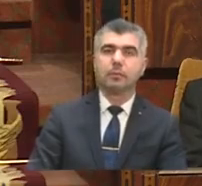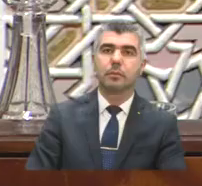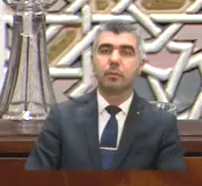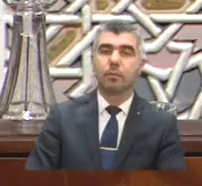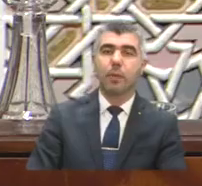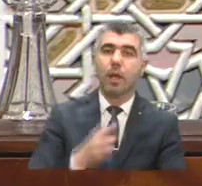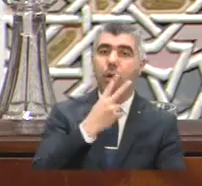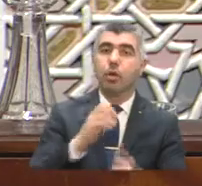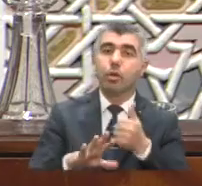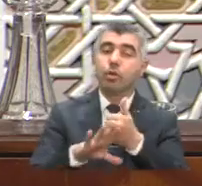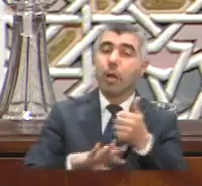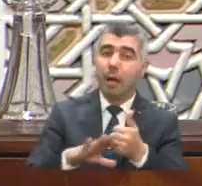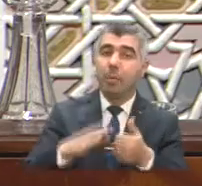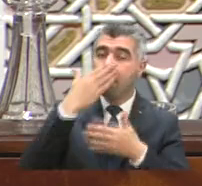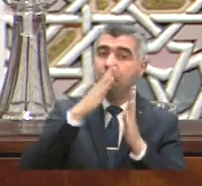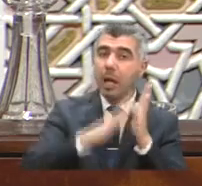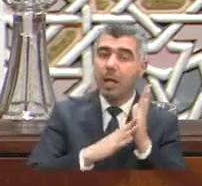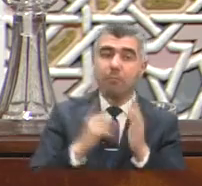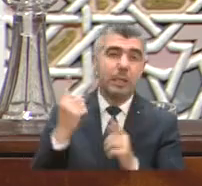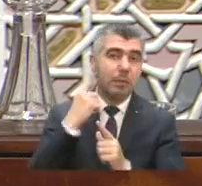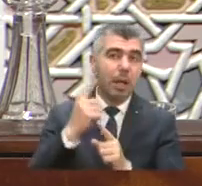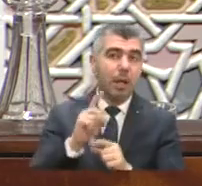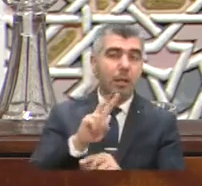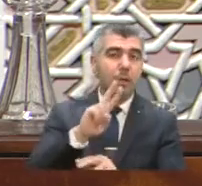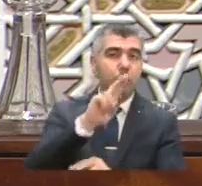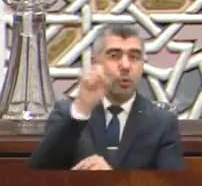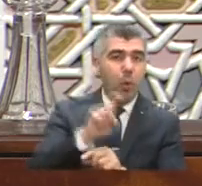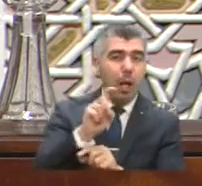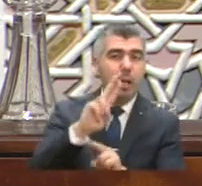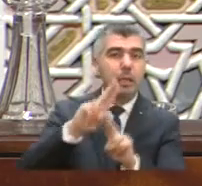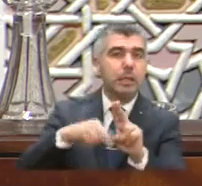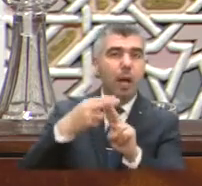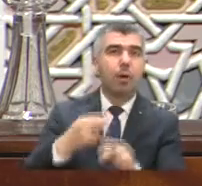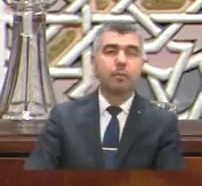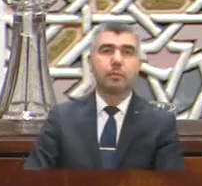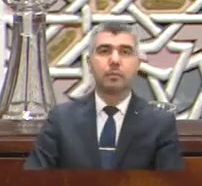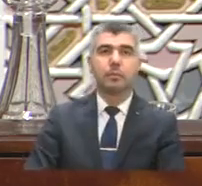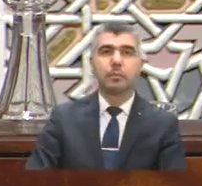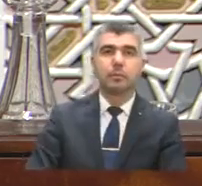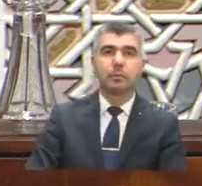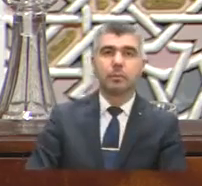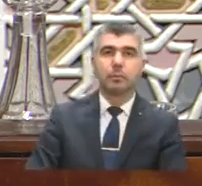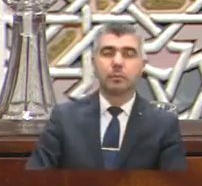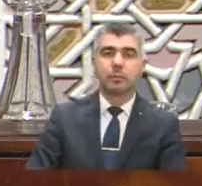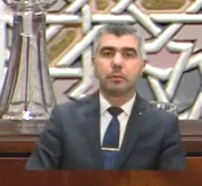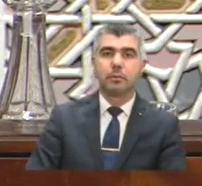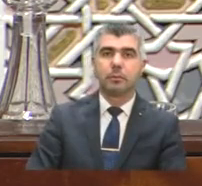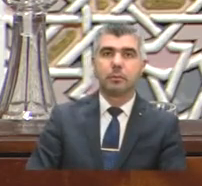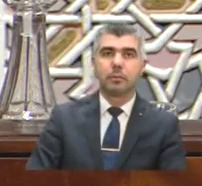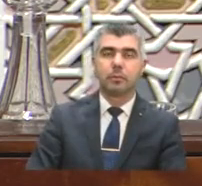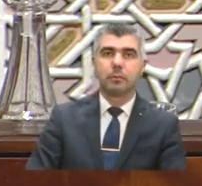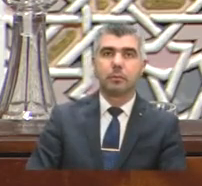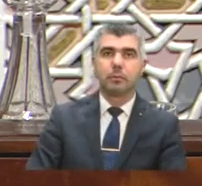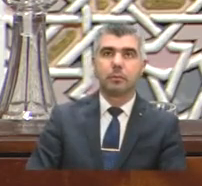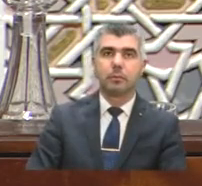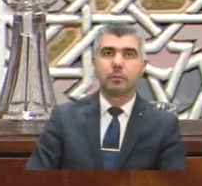المغربي كينتظر يسمع الأسئلة وكينتظر يسمع الأجوبة. صحيح، هذا هو. تفضلوا سيدة رئيسة. نعود؟